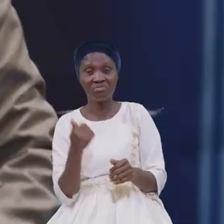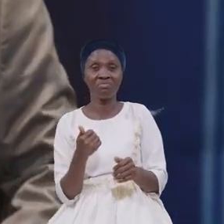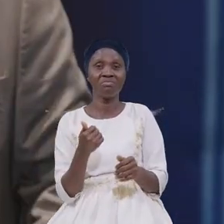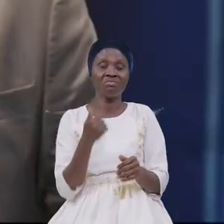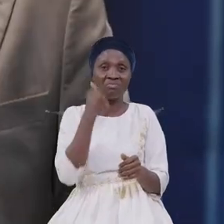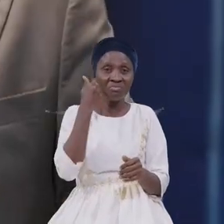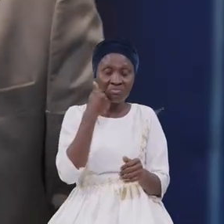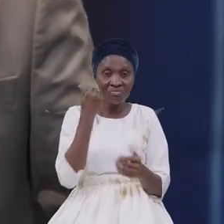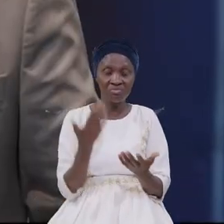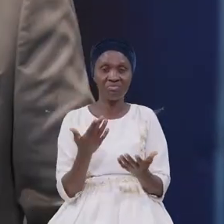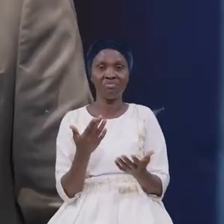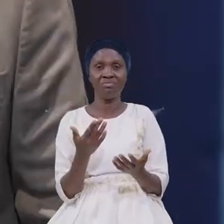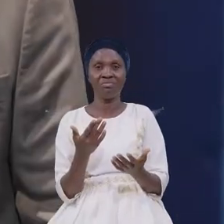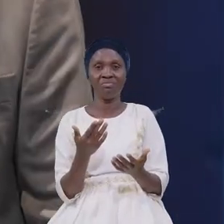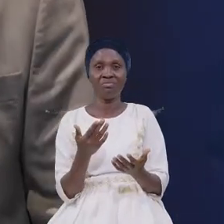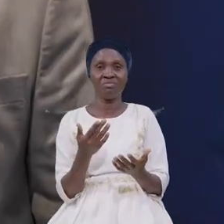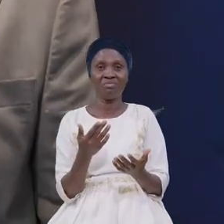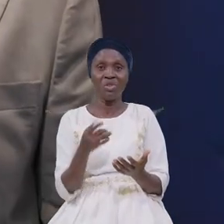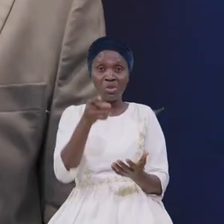de jupons.